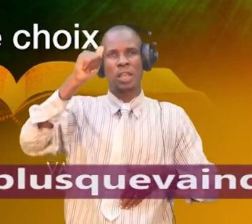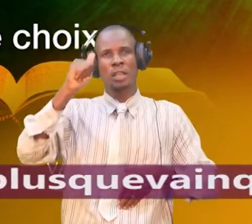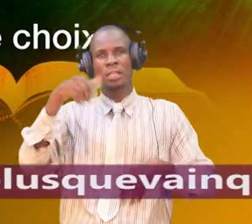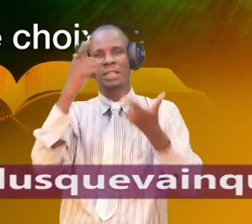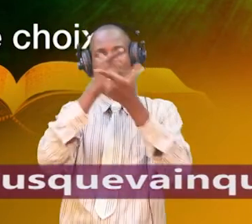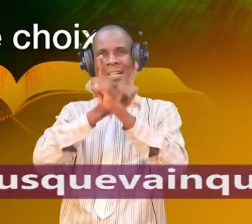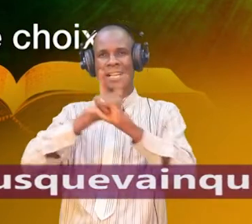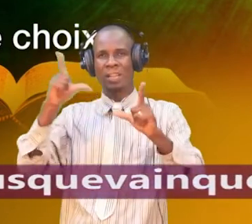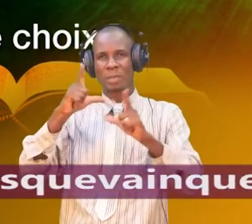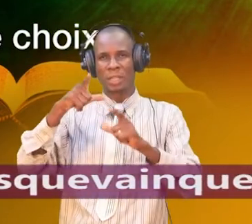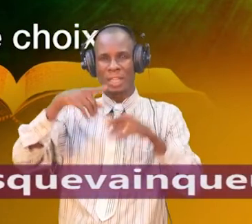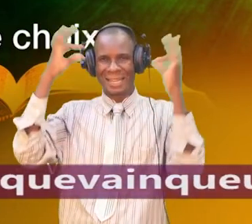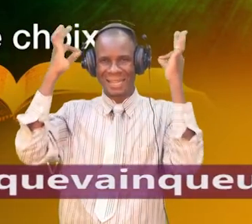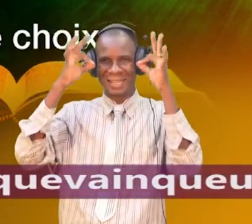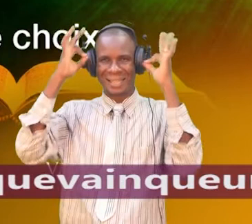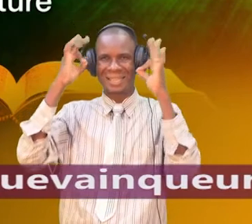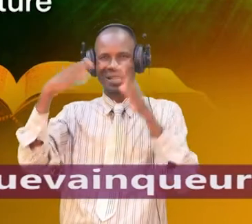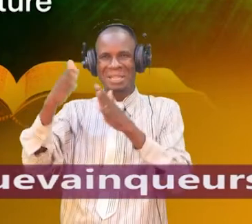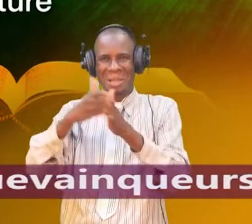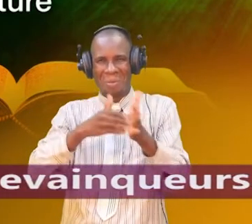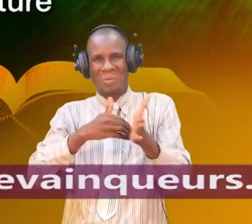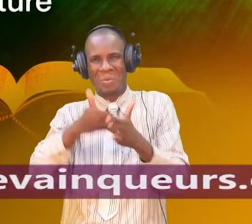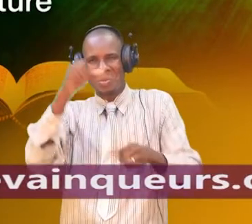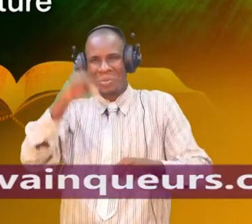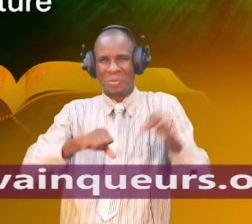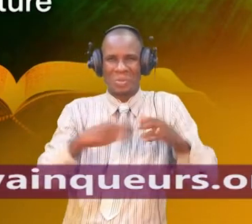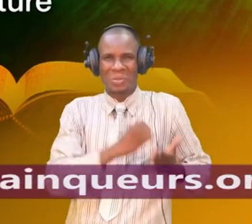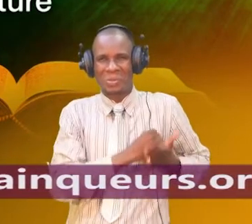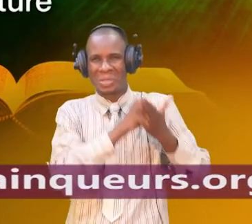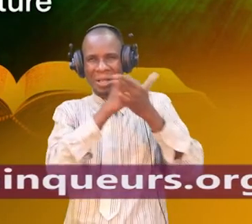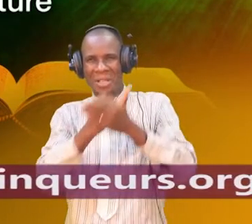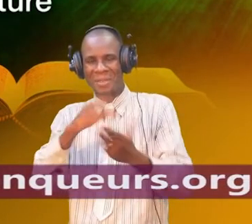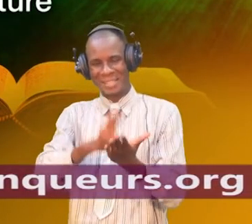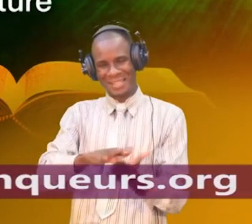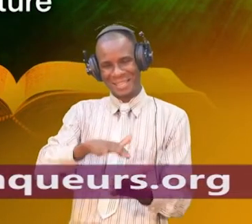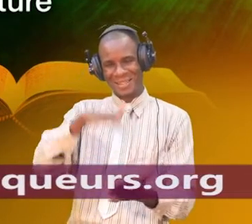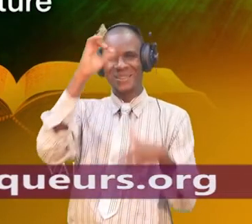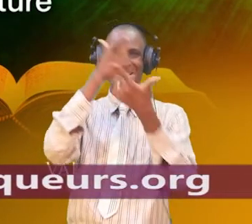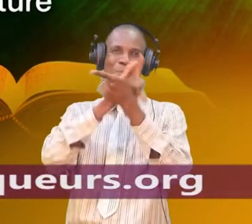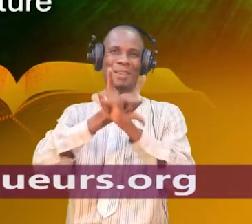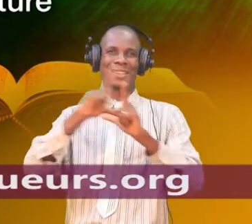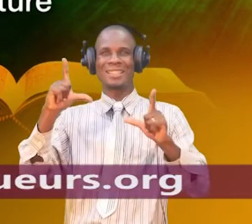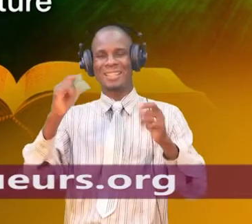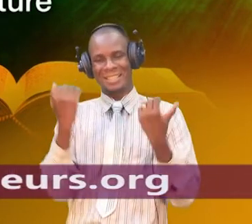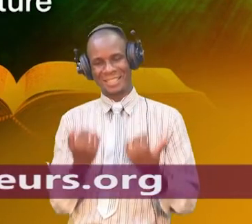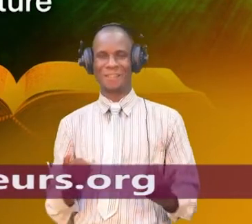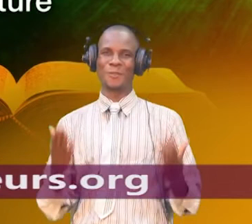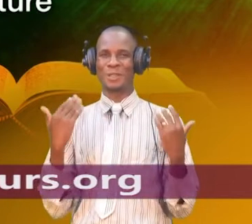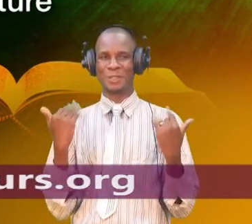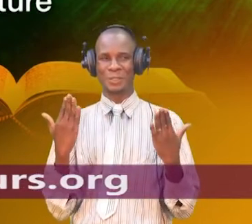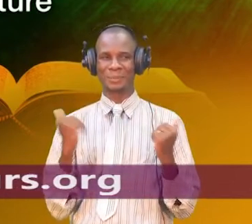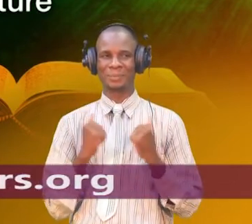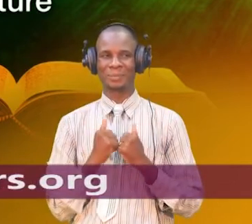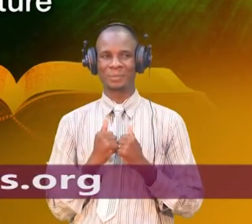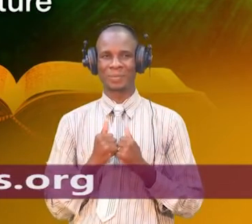na nzambe bamona na tango bakoyeba na komona na bainyoso bazalaki na se ya bowumbu